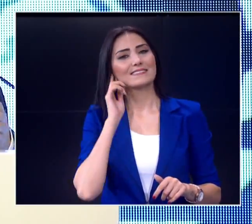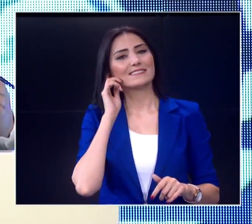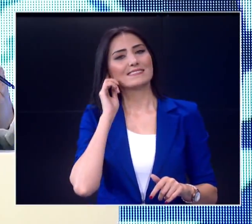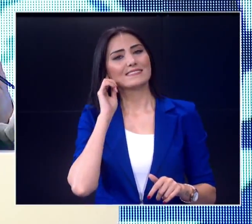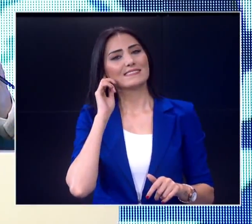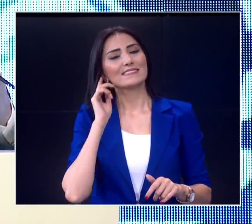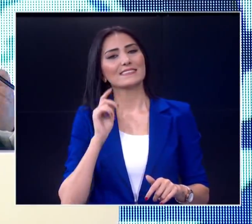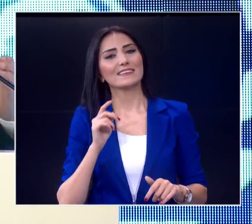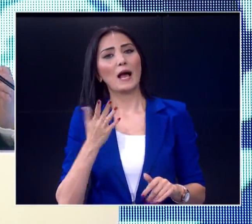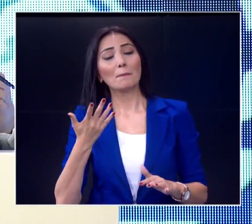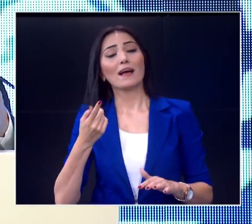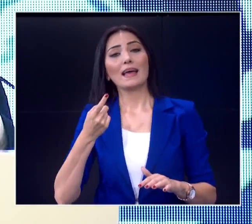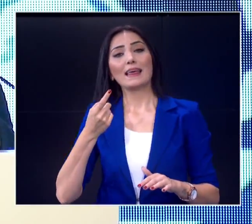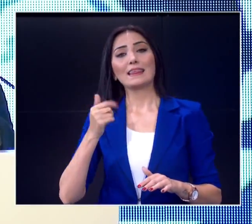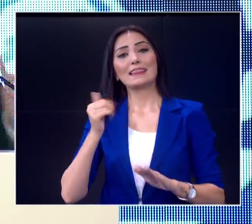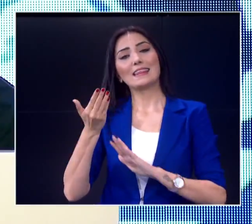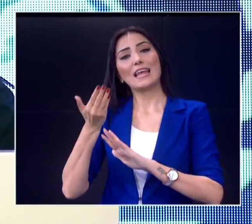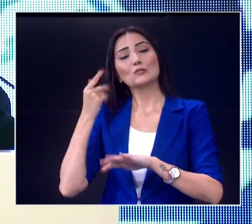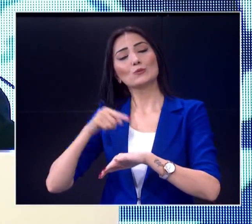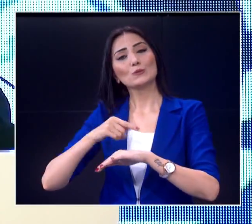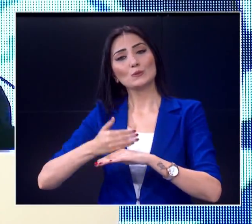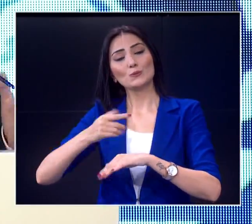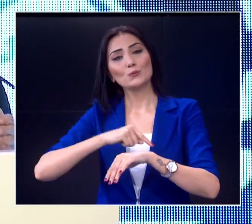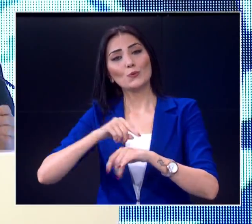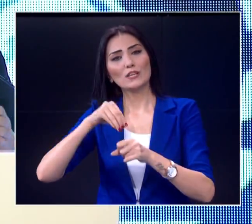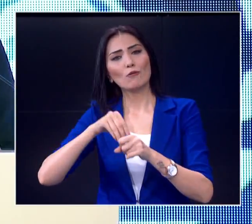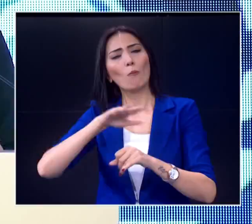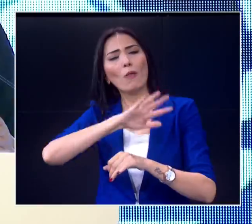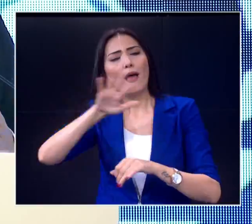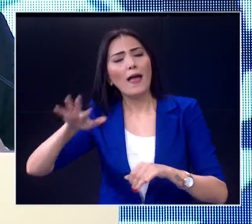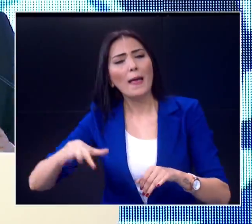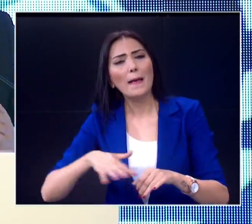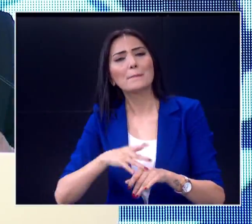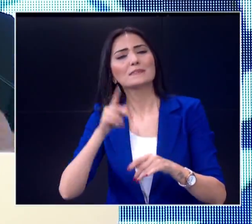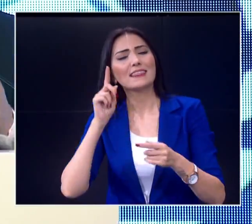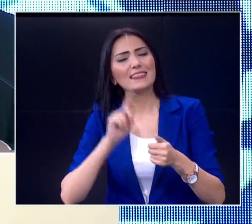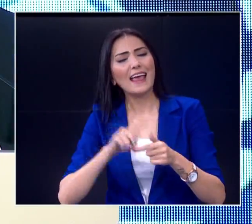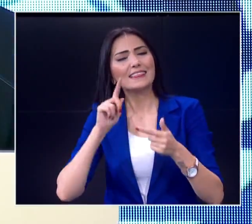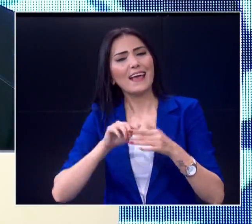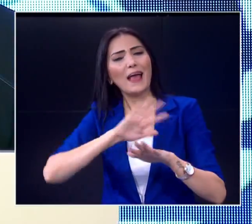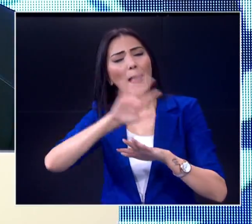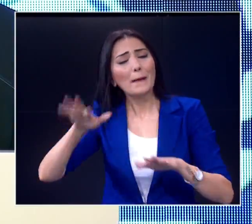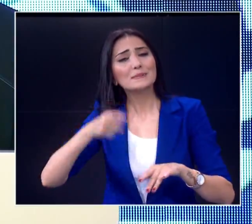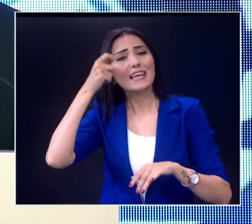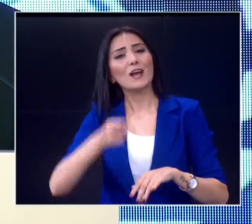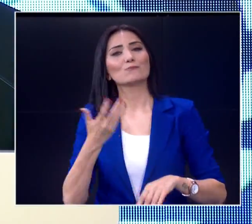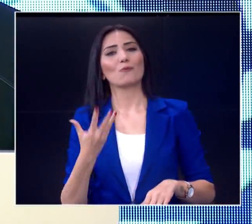Ama geçtiğimiz süre içerisinde bunların hepsi tek tek gerçekleşti.